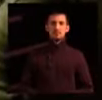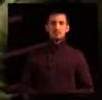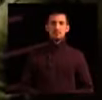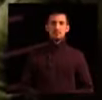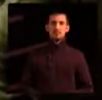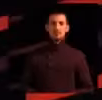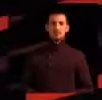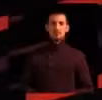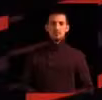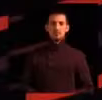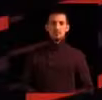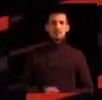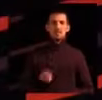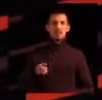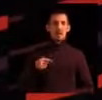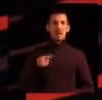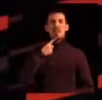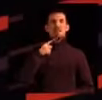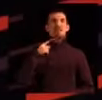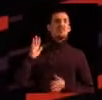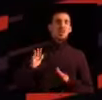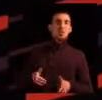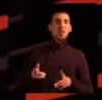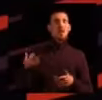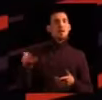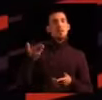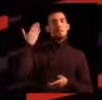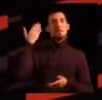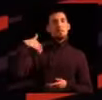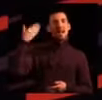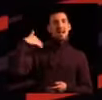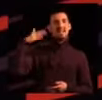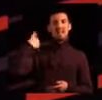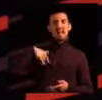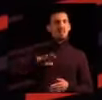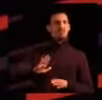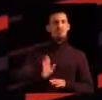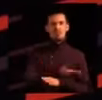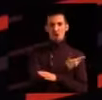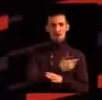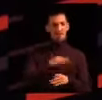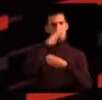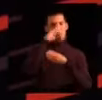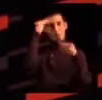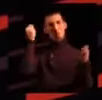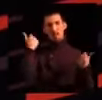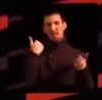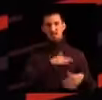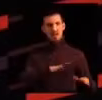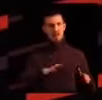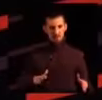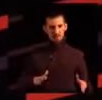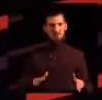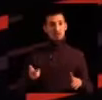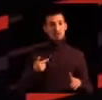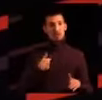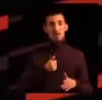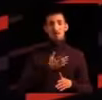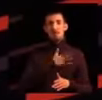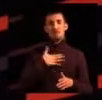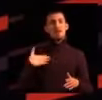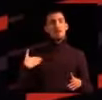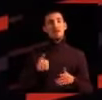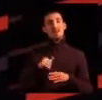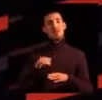Ens diuen també que deixem el passat enrere, que només oblidant avançarem en la reconciliació. Però no és només futur el que volem deixar-li als